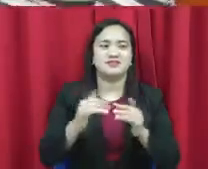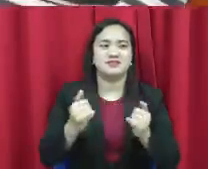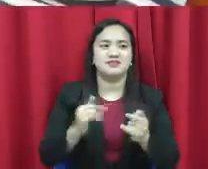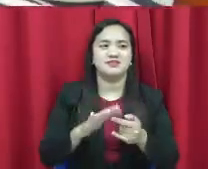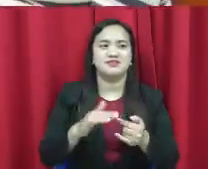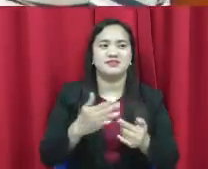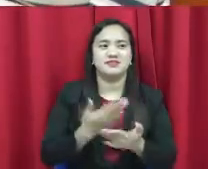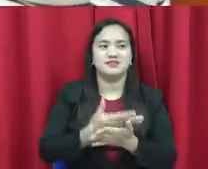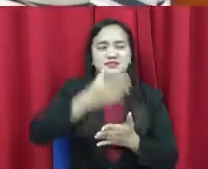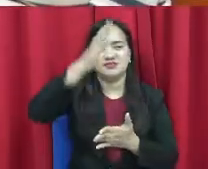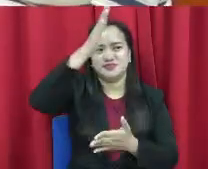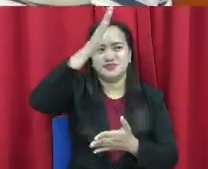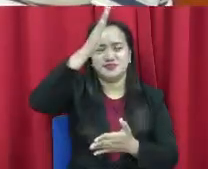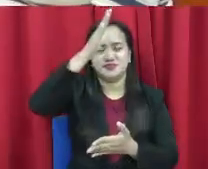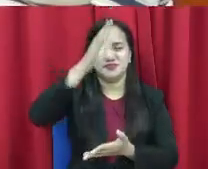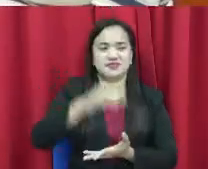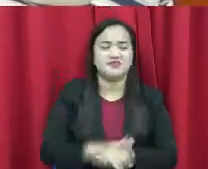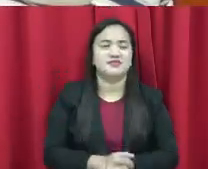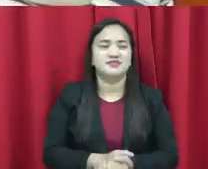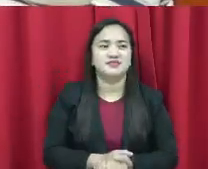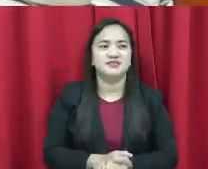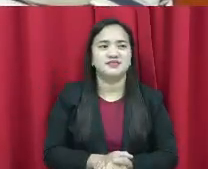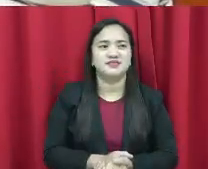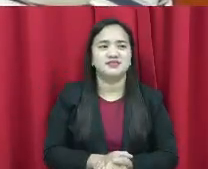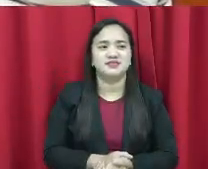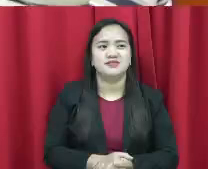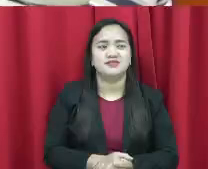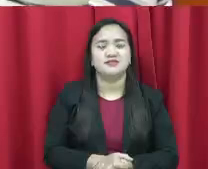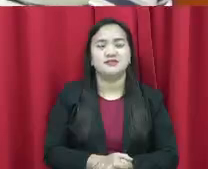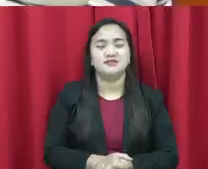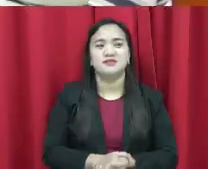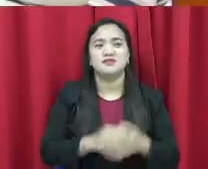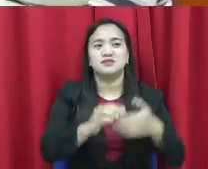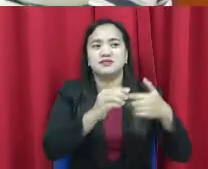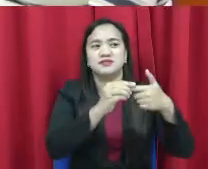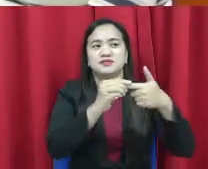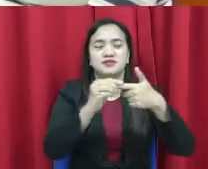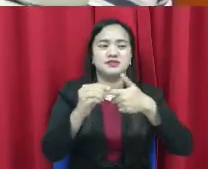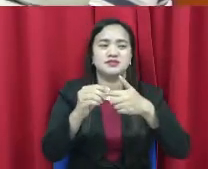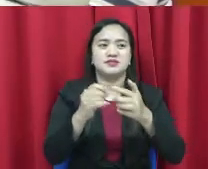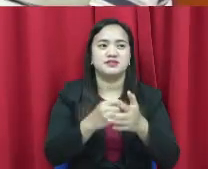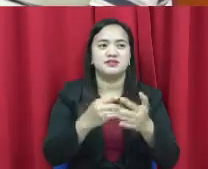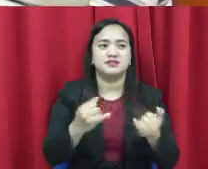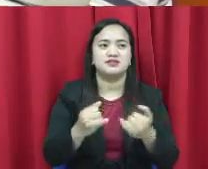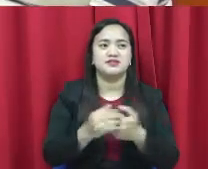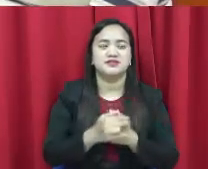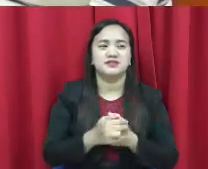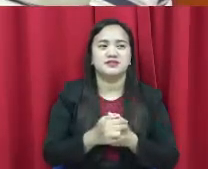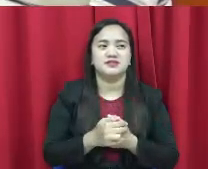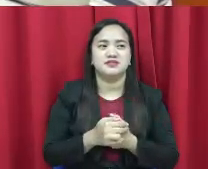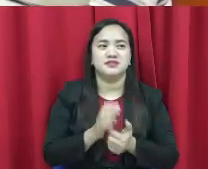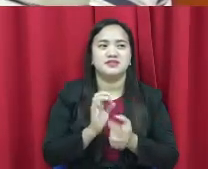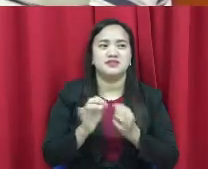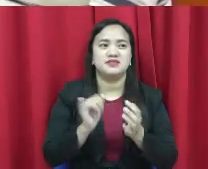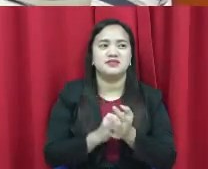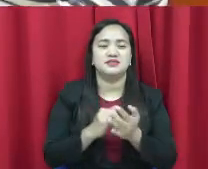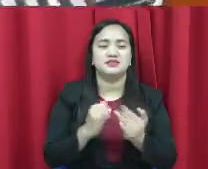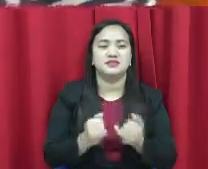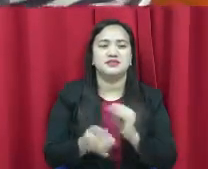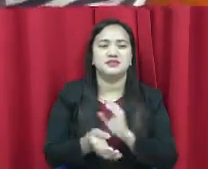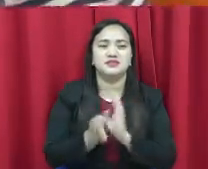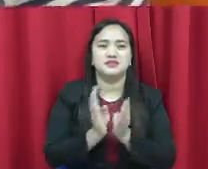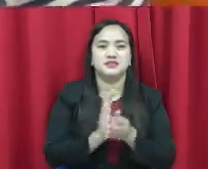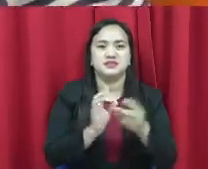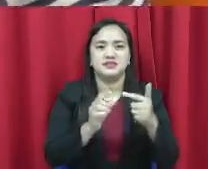tatay leader yan eh kaya isa pa doon dapat nagli-lead yan kaya ikung na- lead nga yung asawa anak pa kaya iba yung